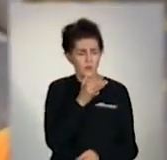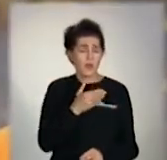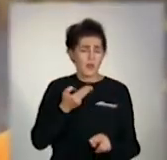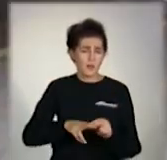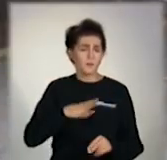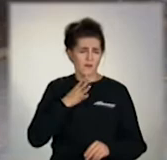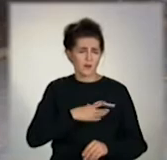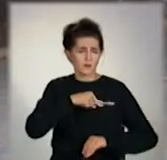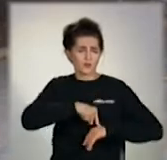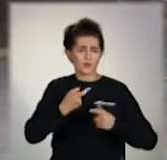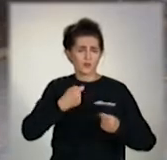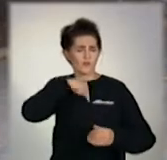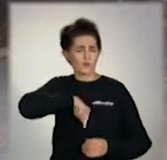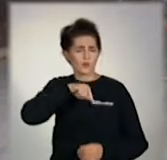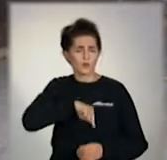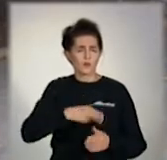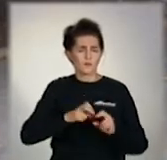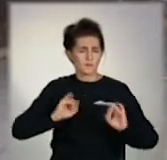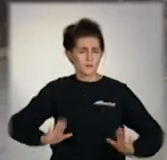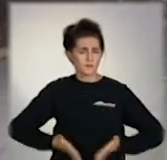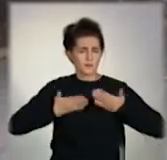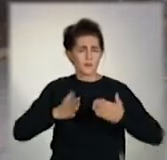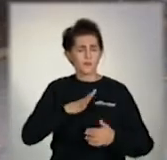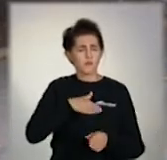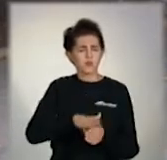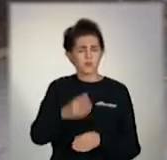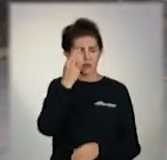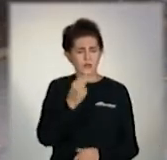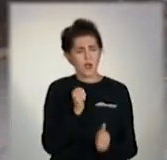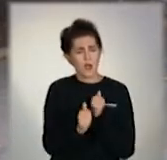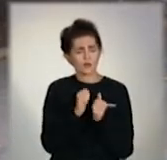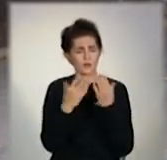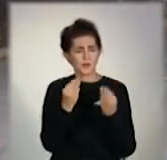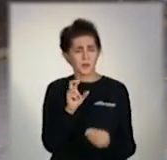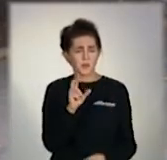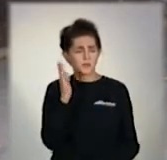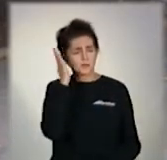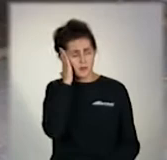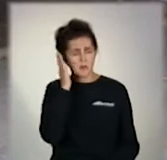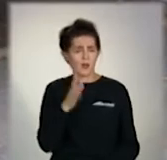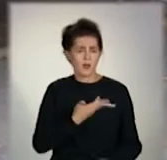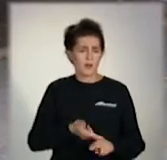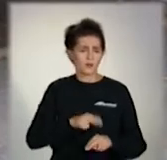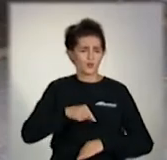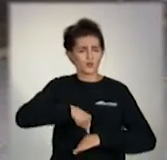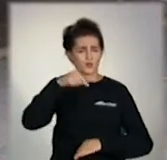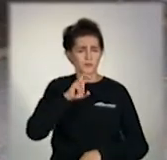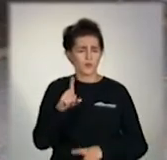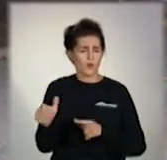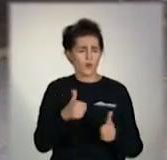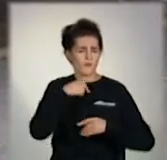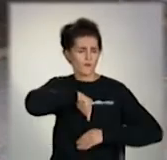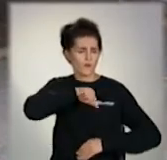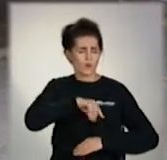відчуваєш не таким, як ти міг би бути, якщо ти спав повноцінно кожен день. І плюс це відзначається на фізичному здоров'ї. Я вже не так добре